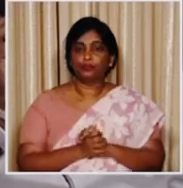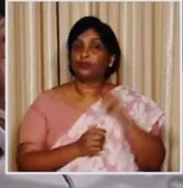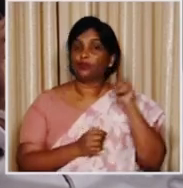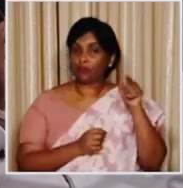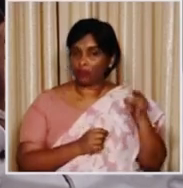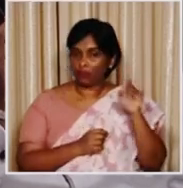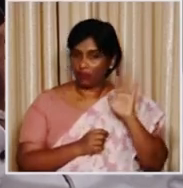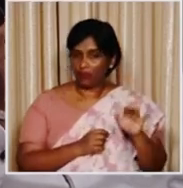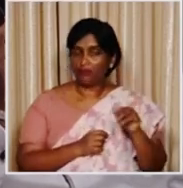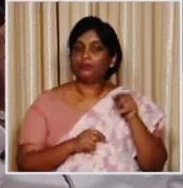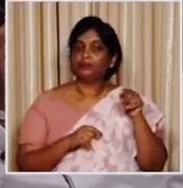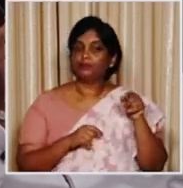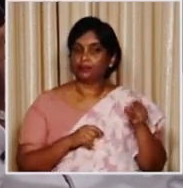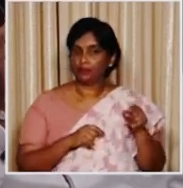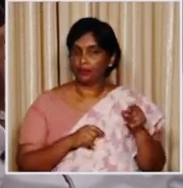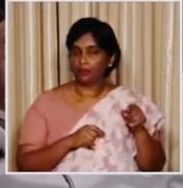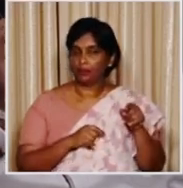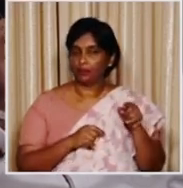එතුමා